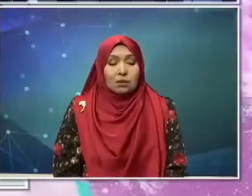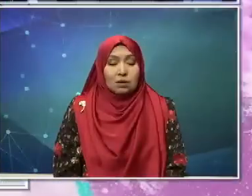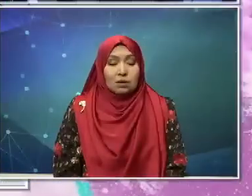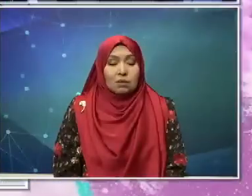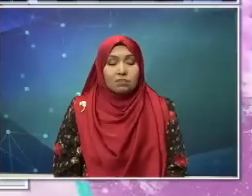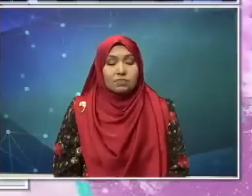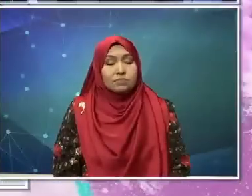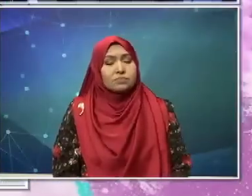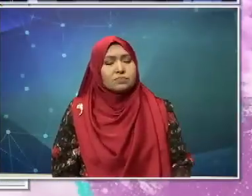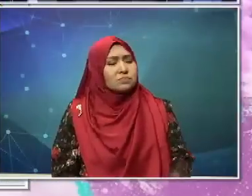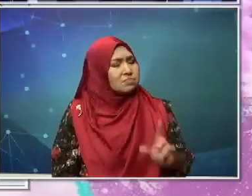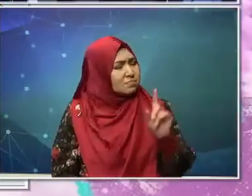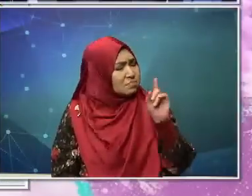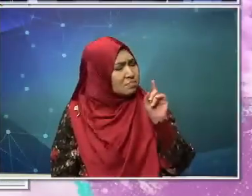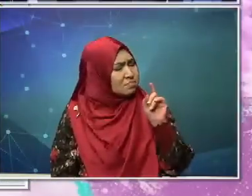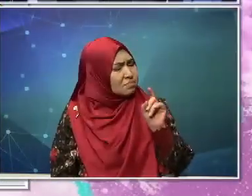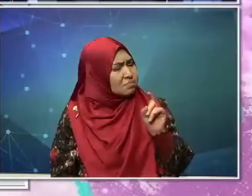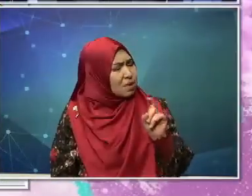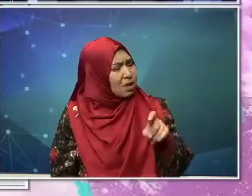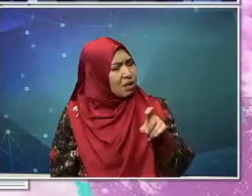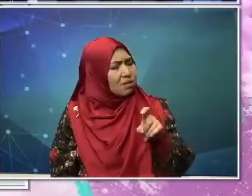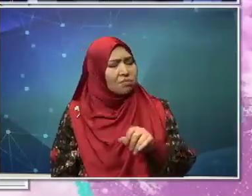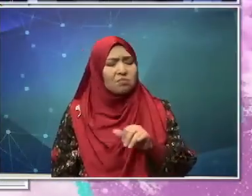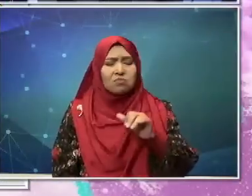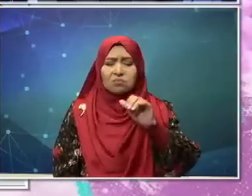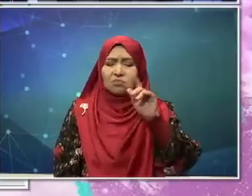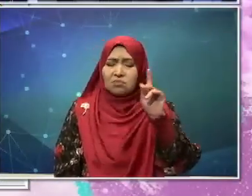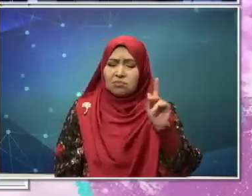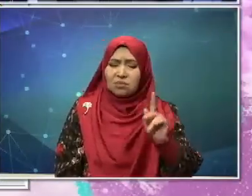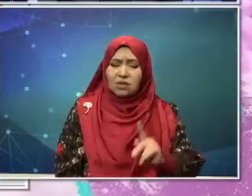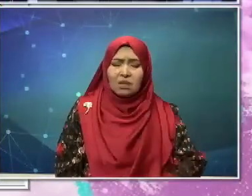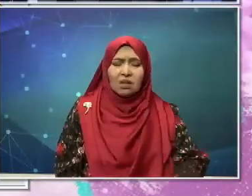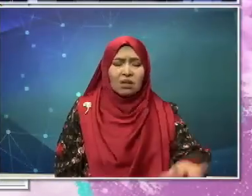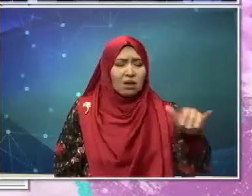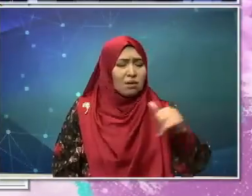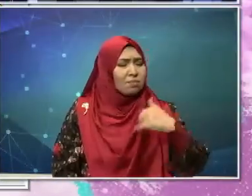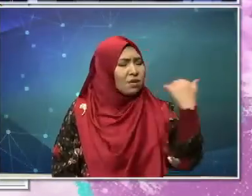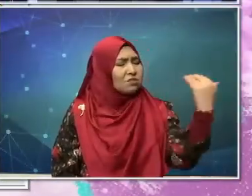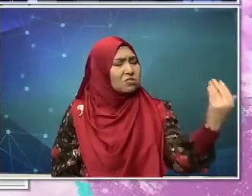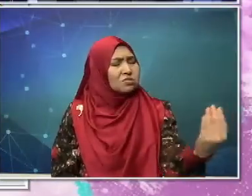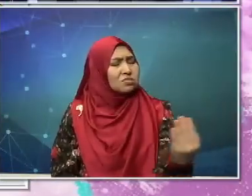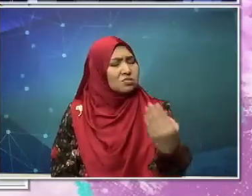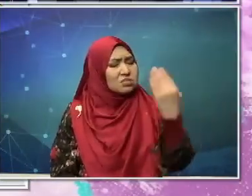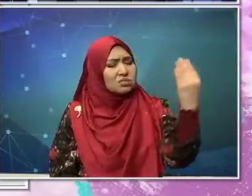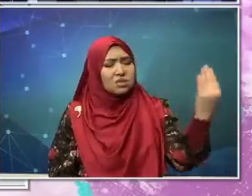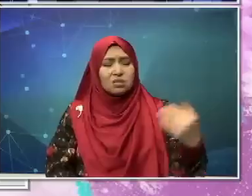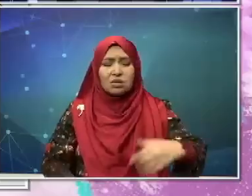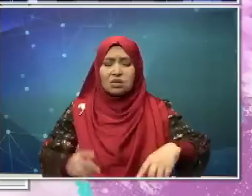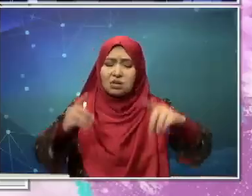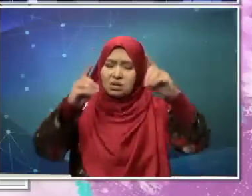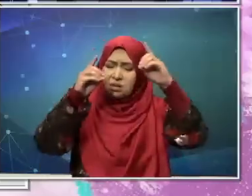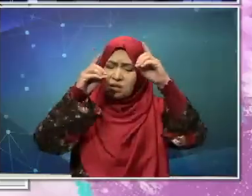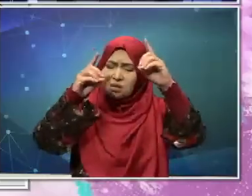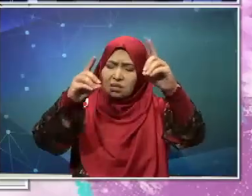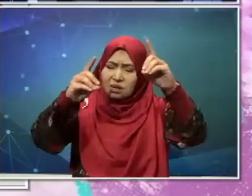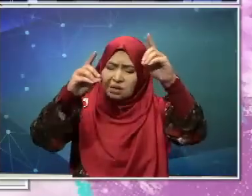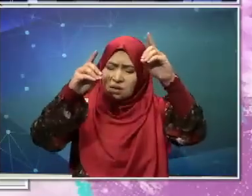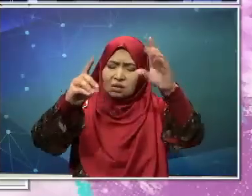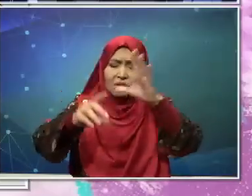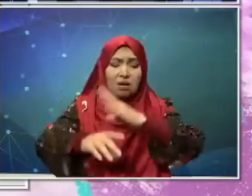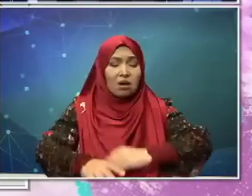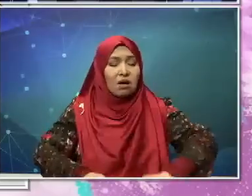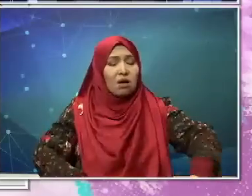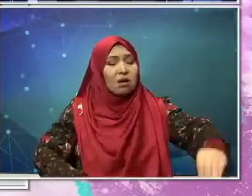di Taiwan meiyun ashlu Villa Hilya jiwamu wafil